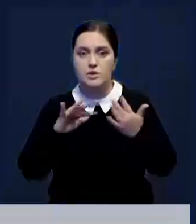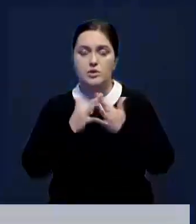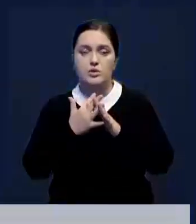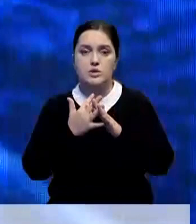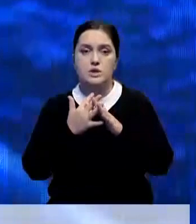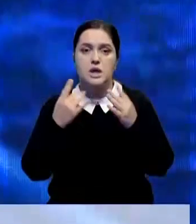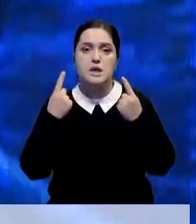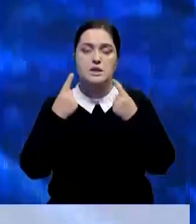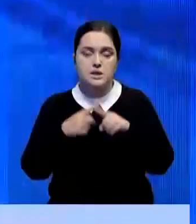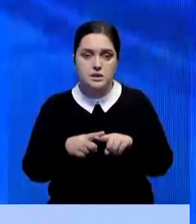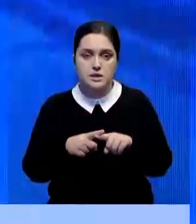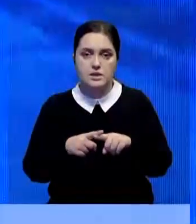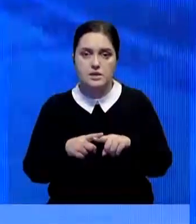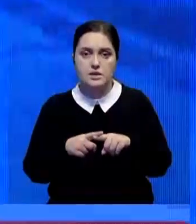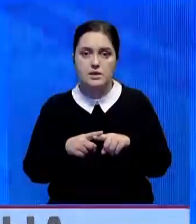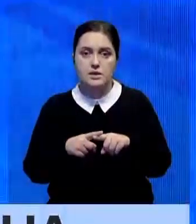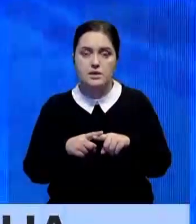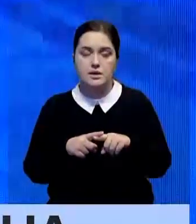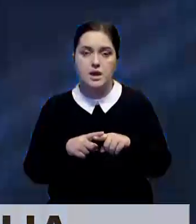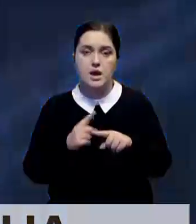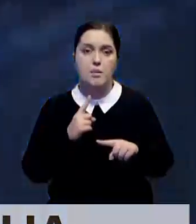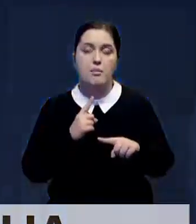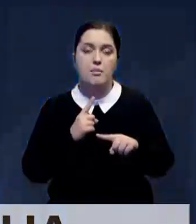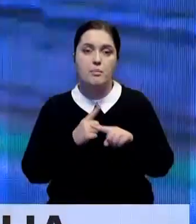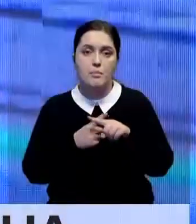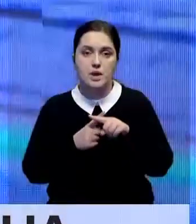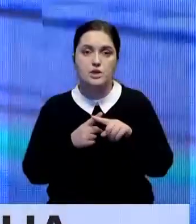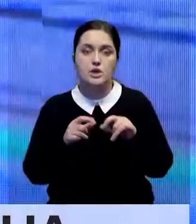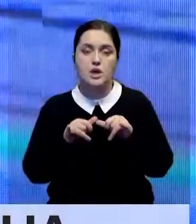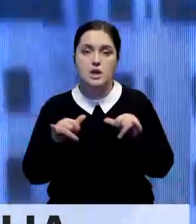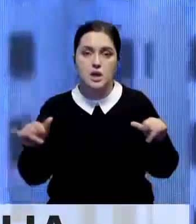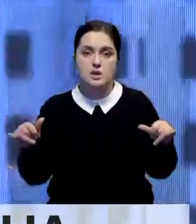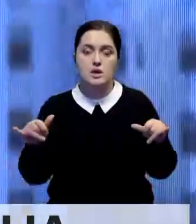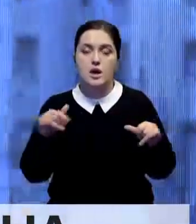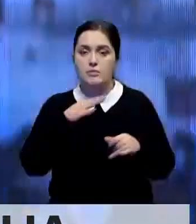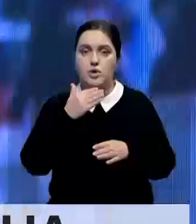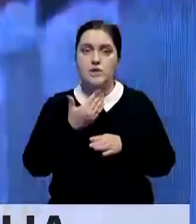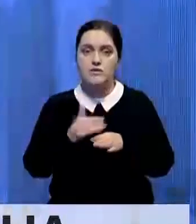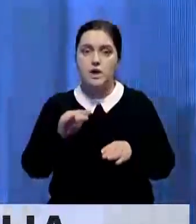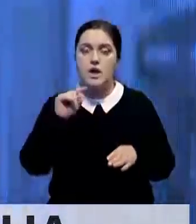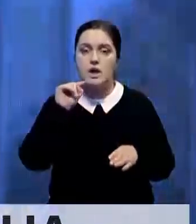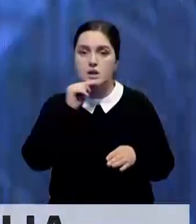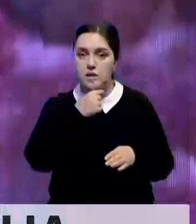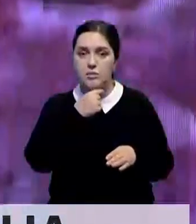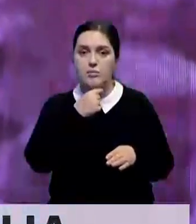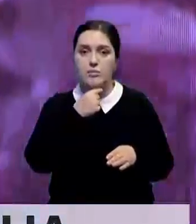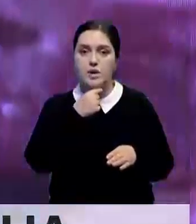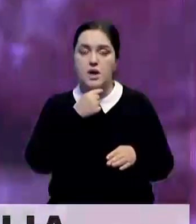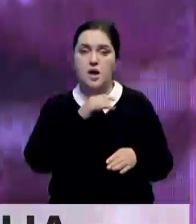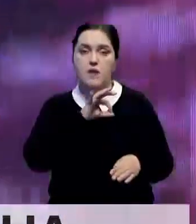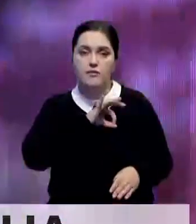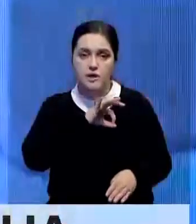сельхозтехники и иных комплектующих. Положительное развитие многих сфер экономики отражается в